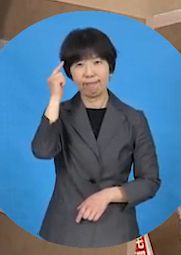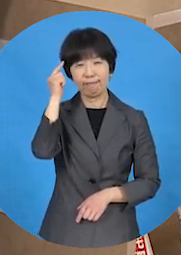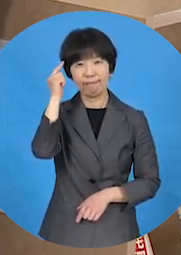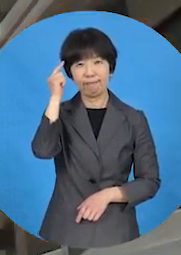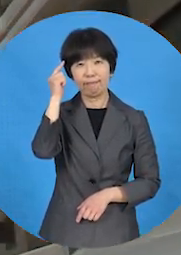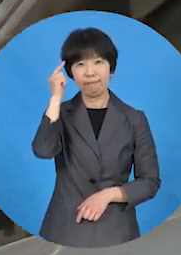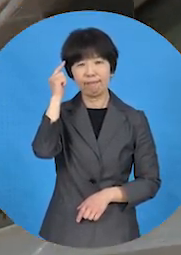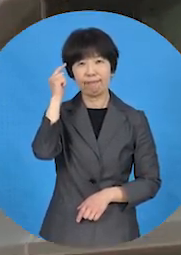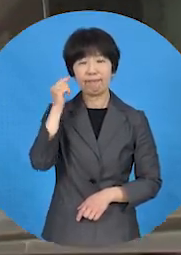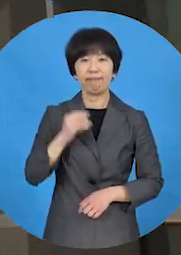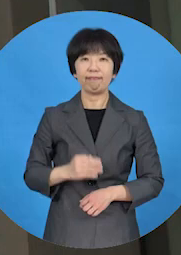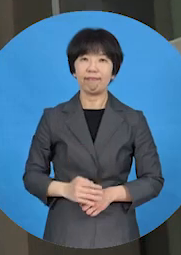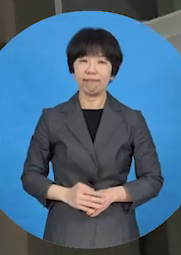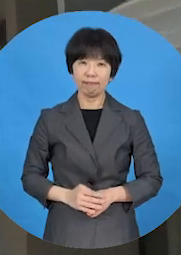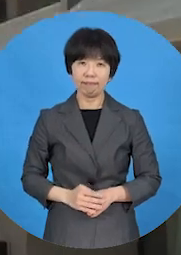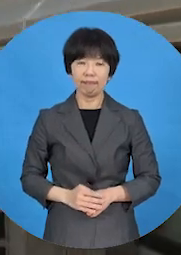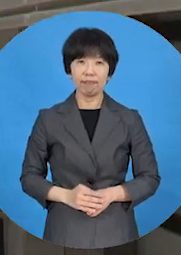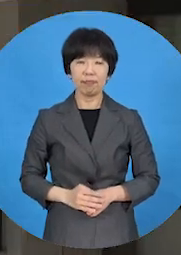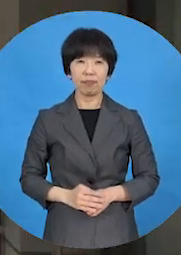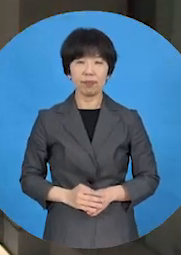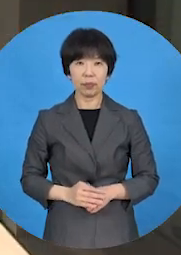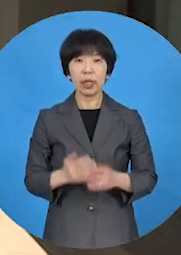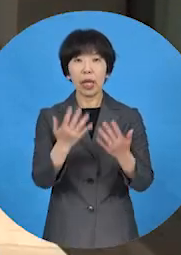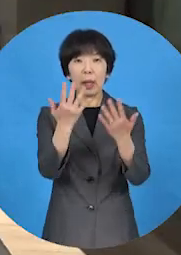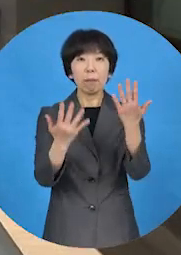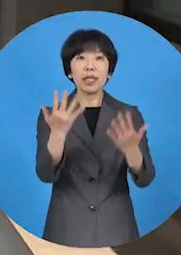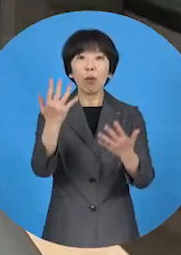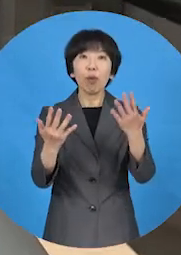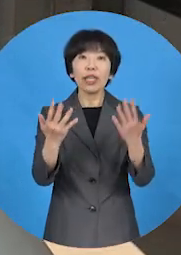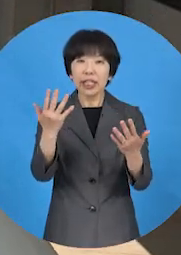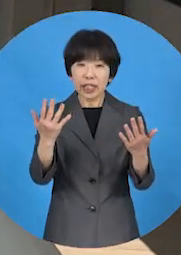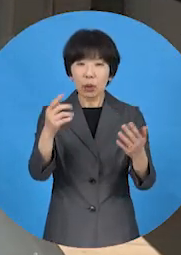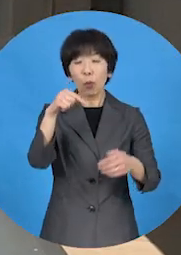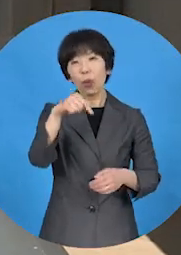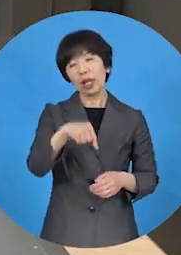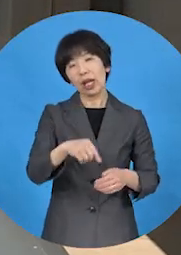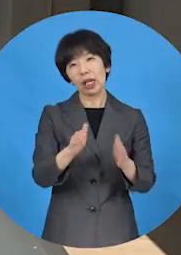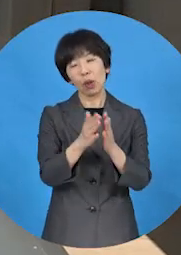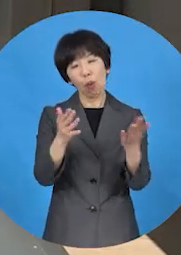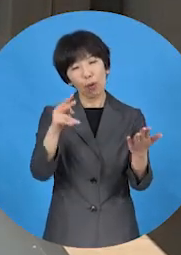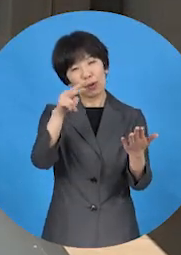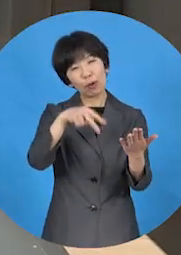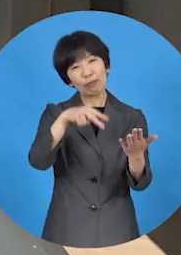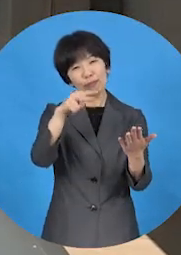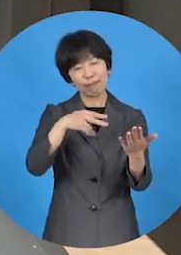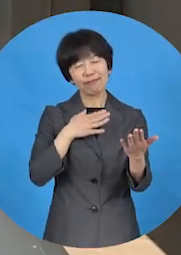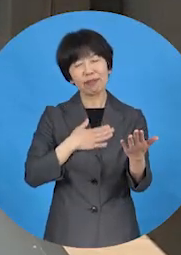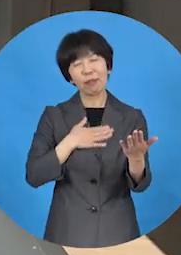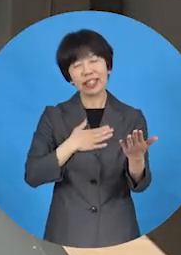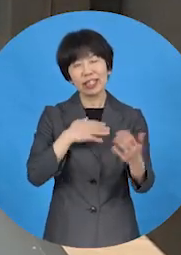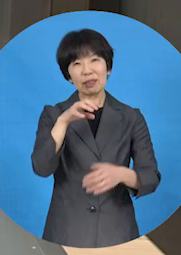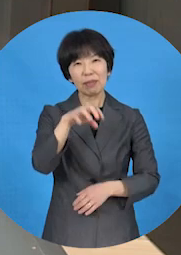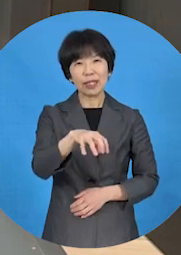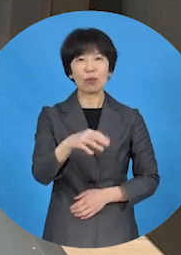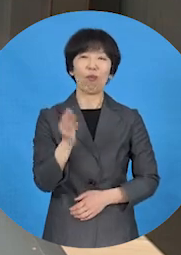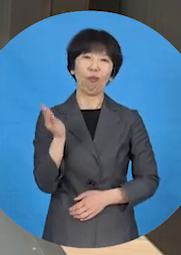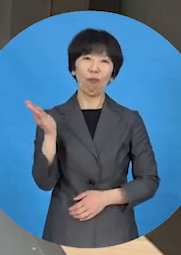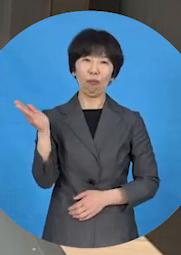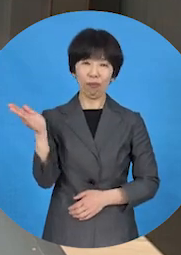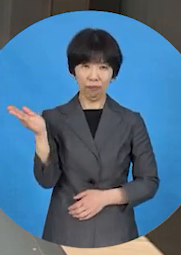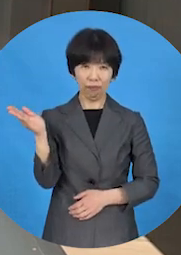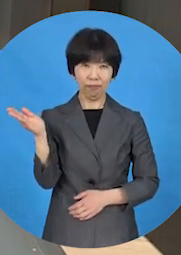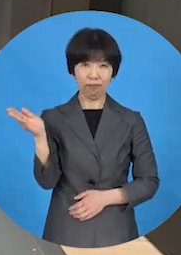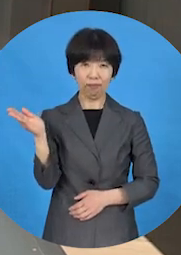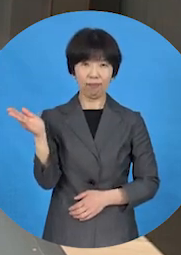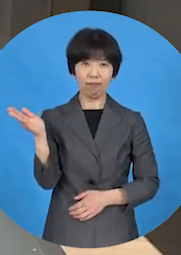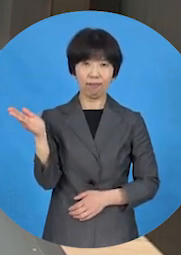。 図書館では緑に囲まれた環境を生かし、いろいろなテラスが作られています。こ